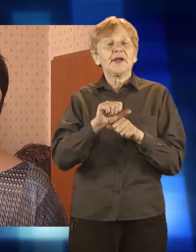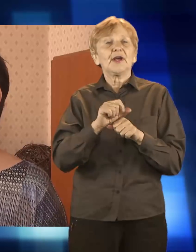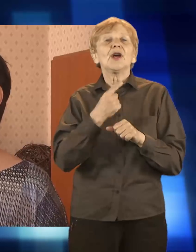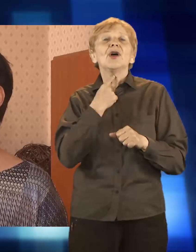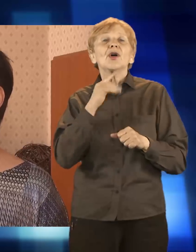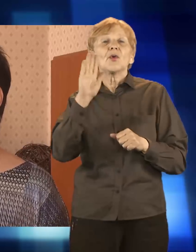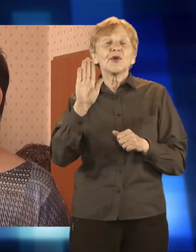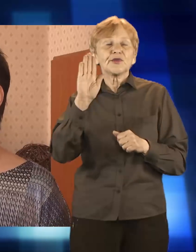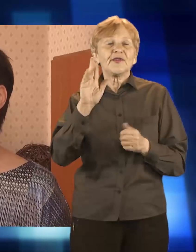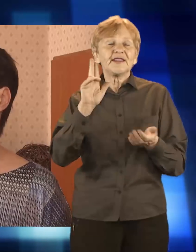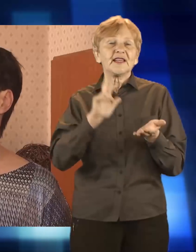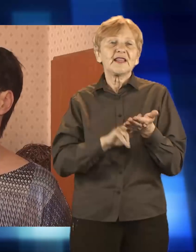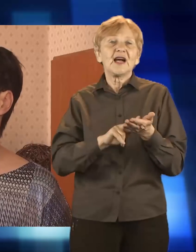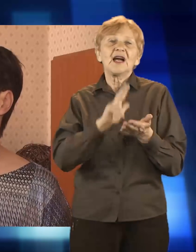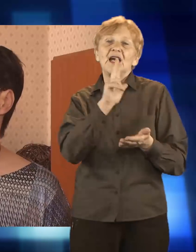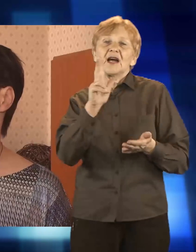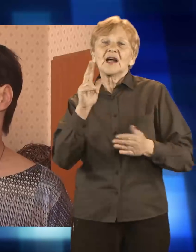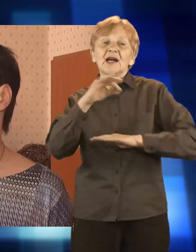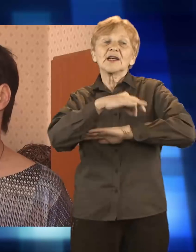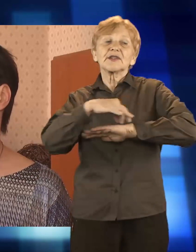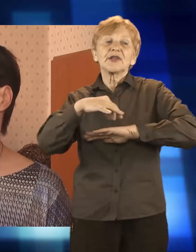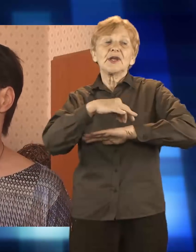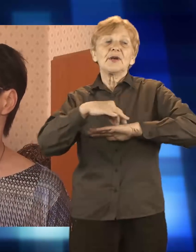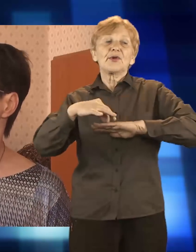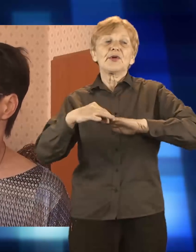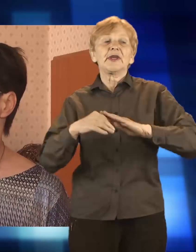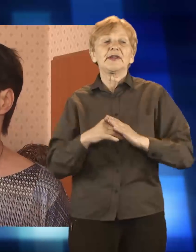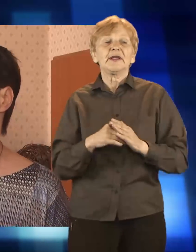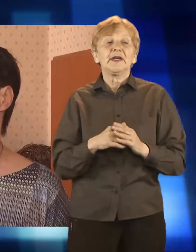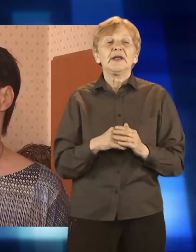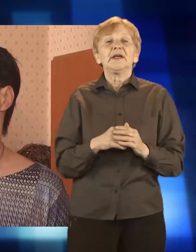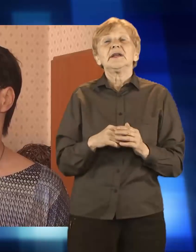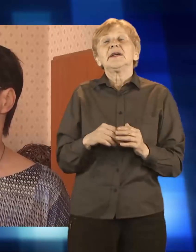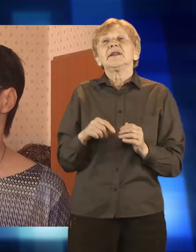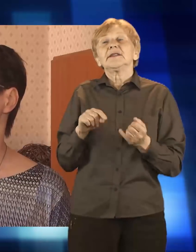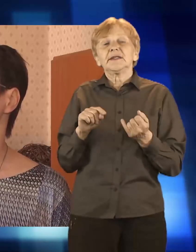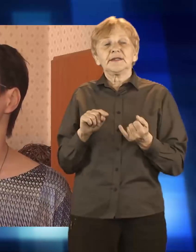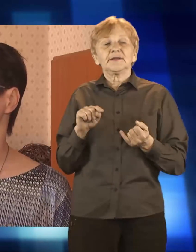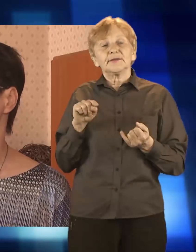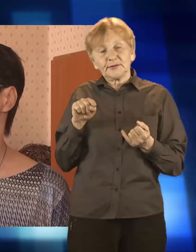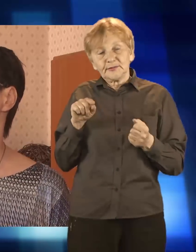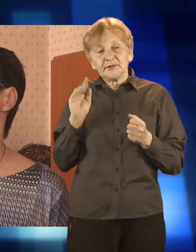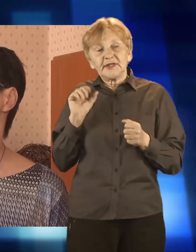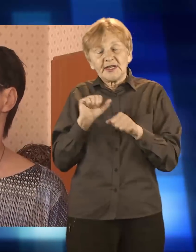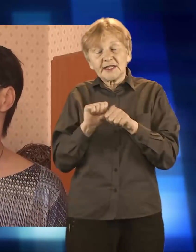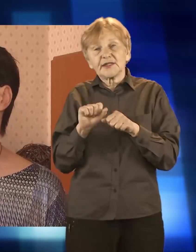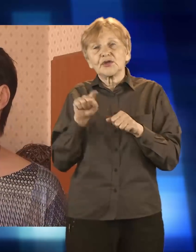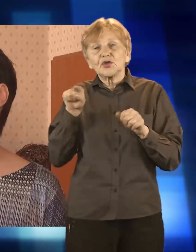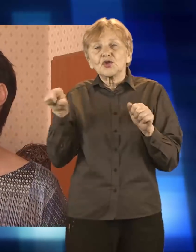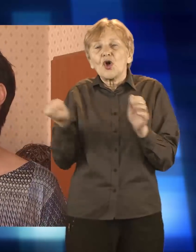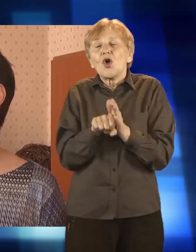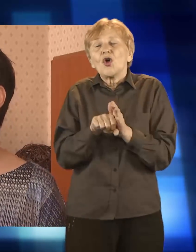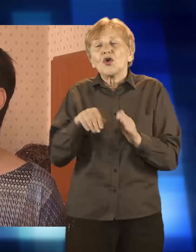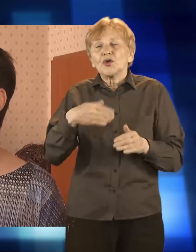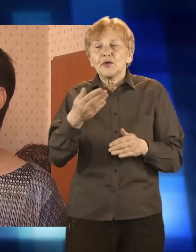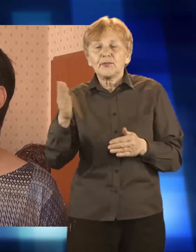głosowaniu. W zeszłym roku akurat była taka nietypowa sytuacja, że mieszkańcy nie musieli głosować, ale w tym roku zmieniliśmy ten regulamin, że mimo że